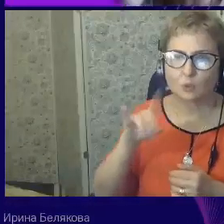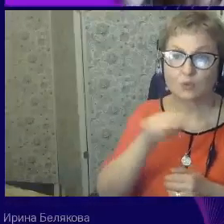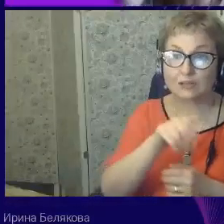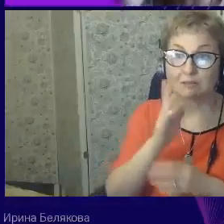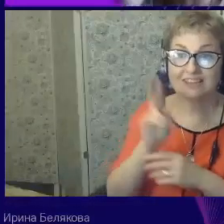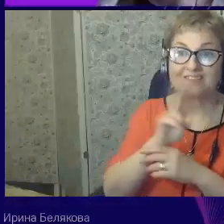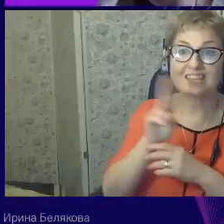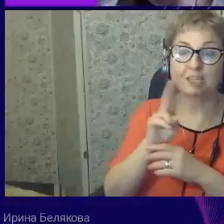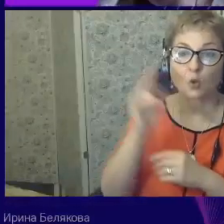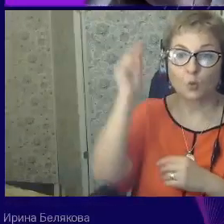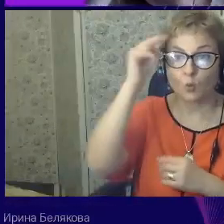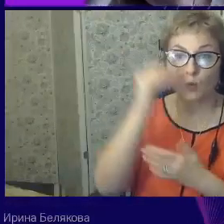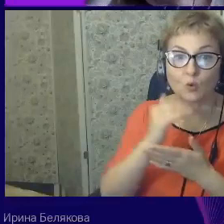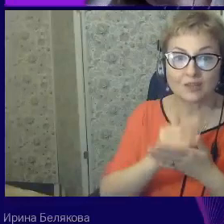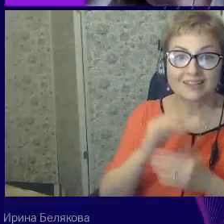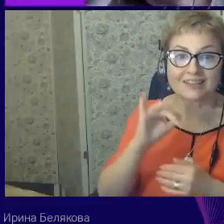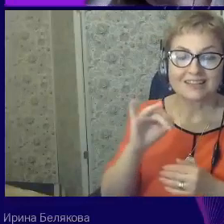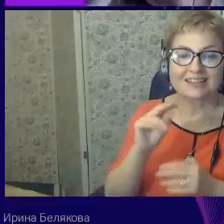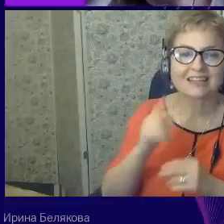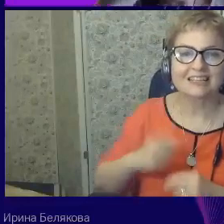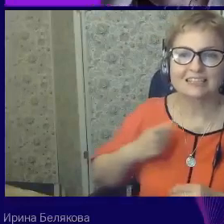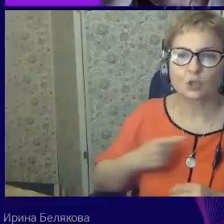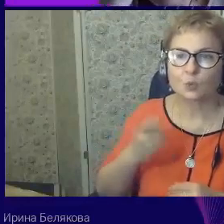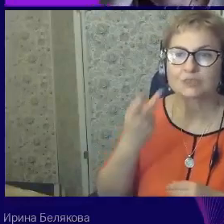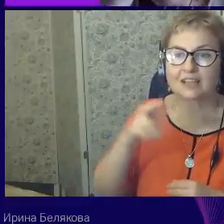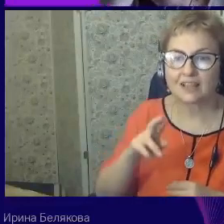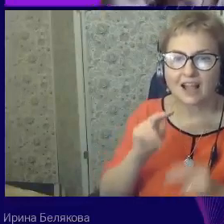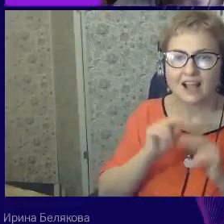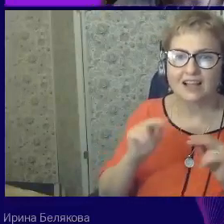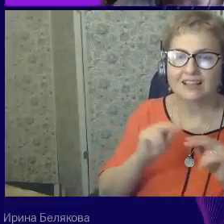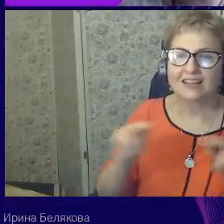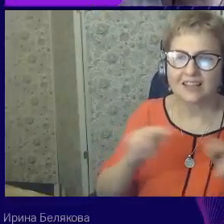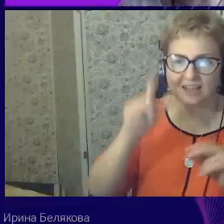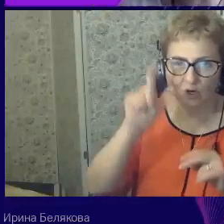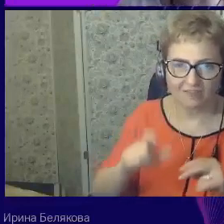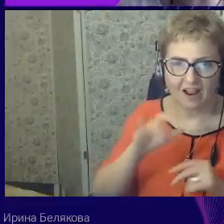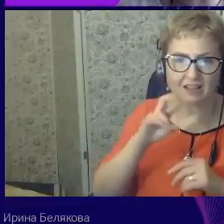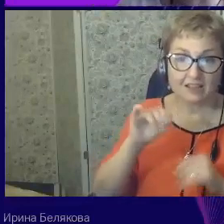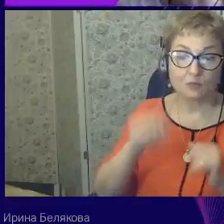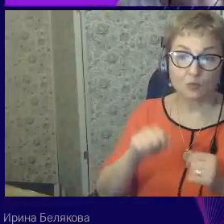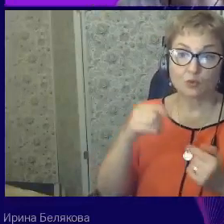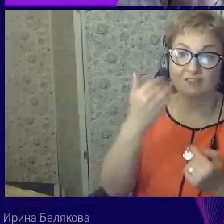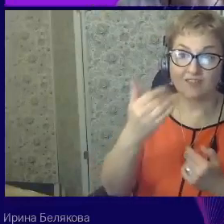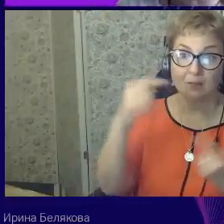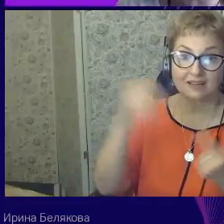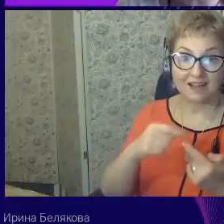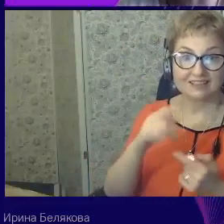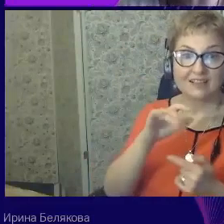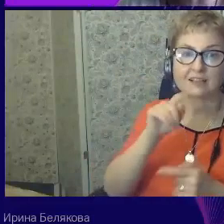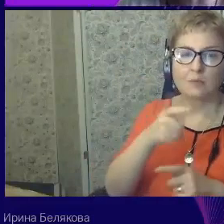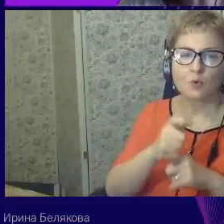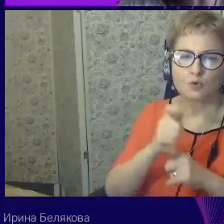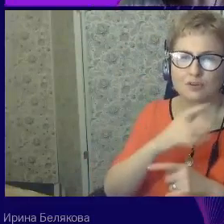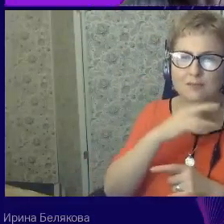видеоуроки для спортсменов и на инструкции для тренеров. Вот, они могут вам пригодиться. Там